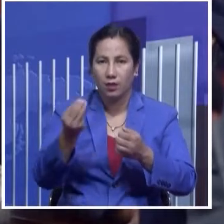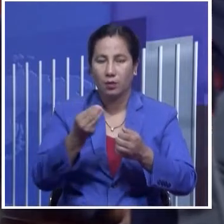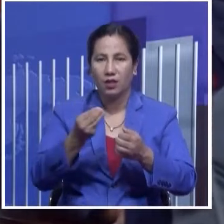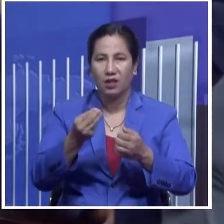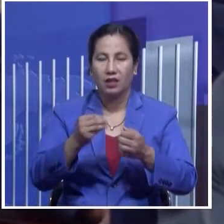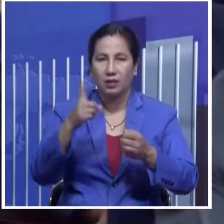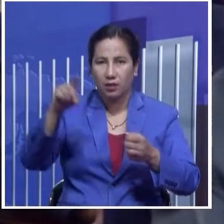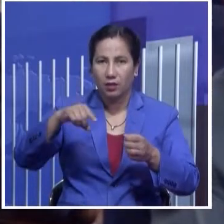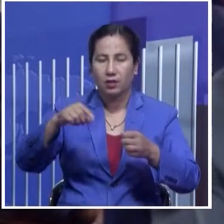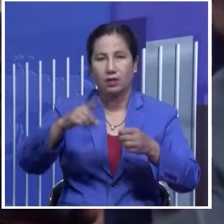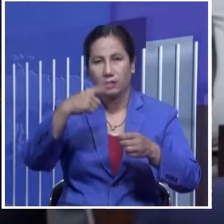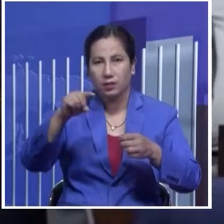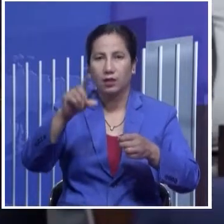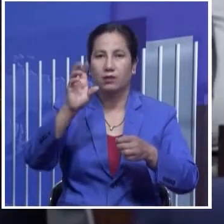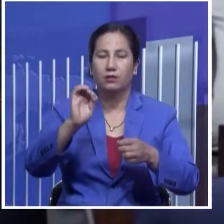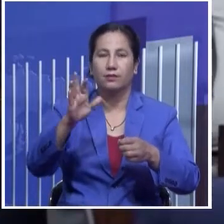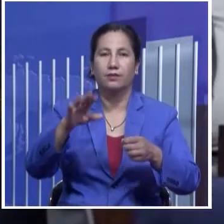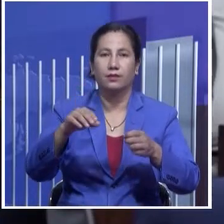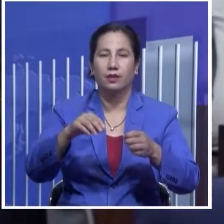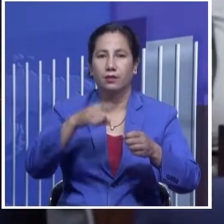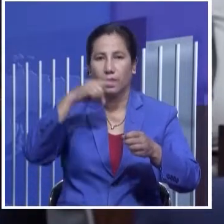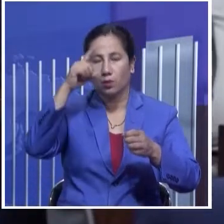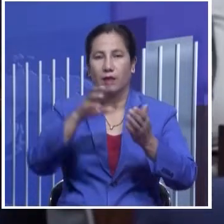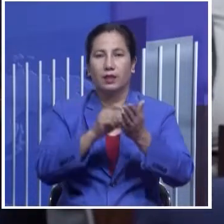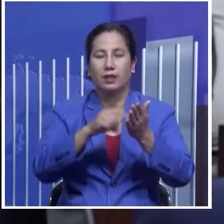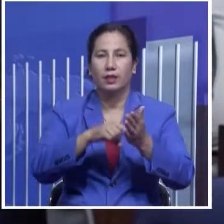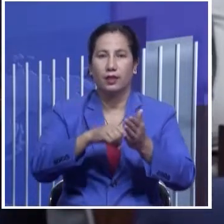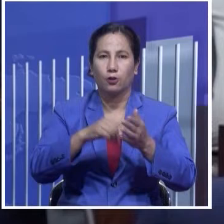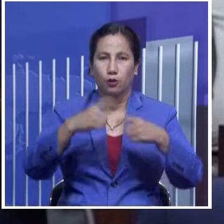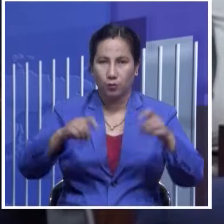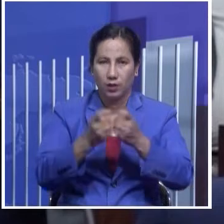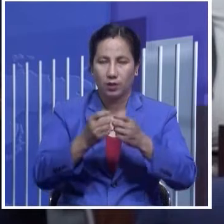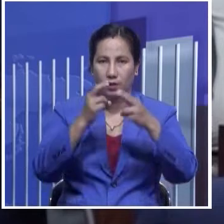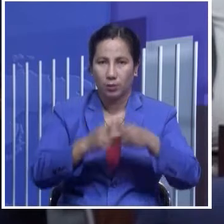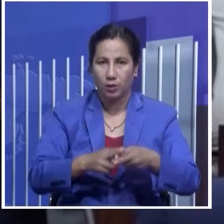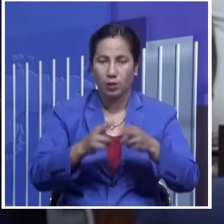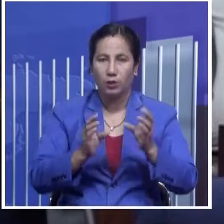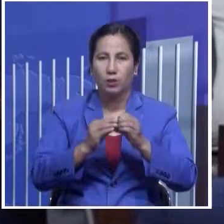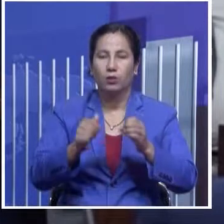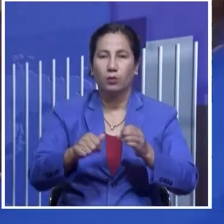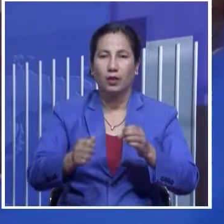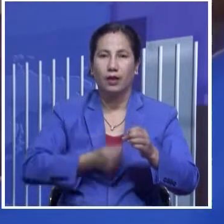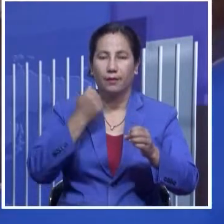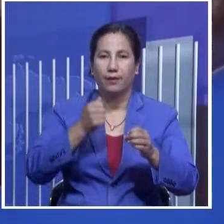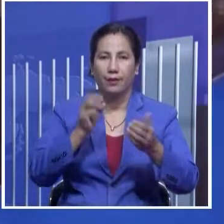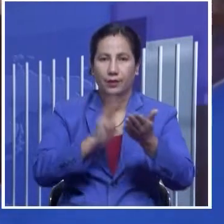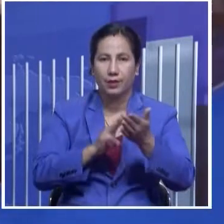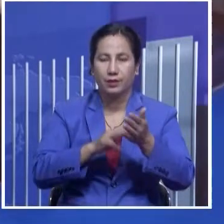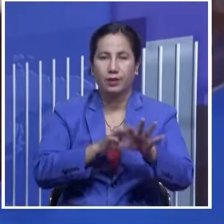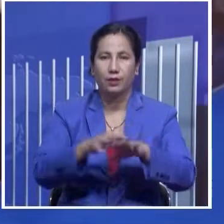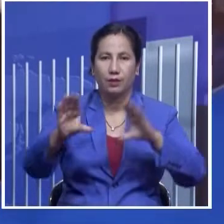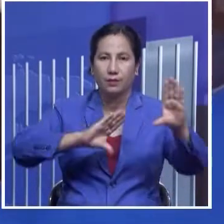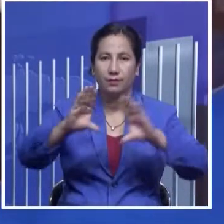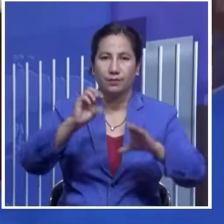त्रुटि सच्याउन सकिने बताउनु भएको छ। माओवादी केन्द्रको संसदीय दलको बैठकले भने बजेटको पक्षमा उभिन आफ्ना प्रदेशसभा सदस्यहरूलाई